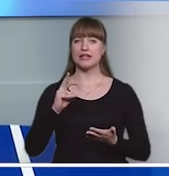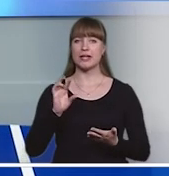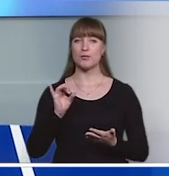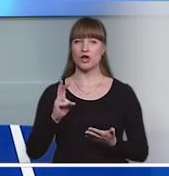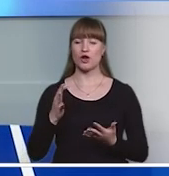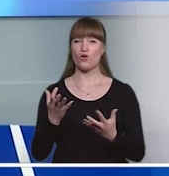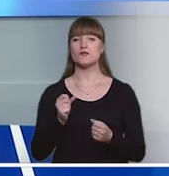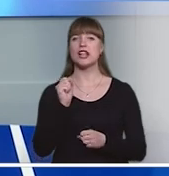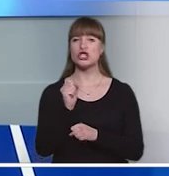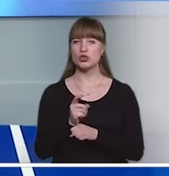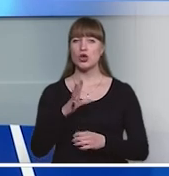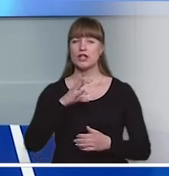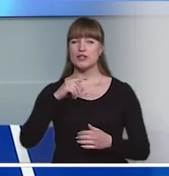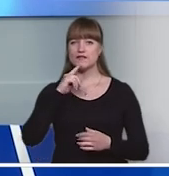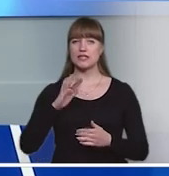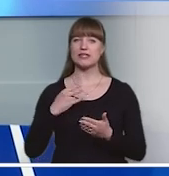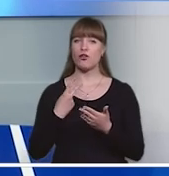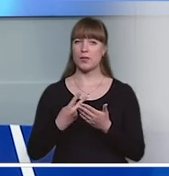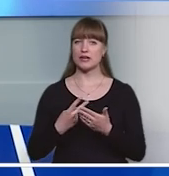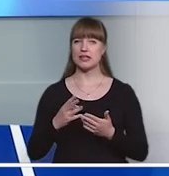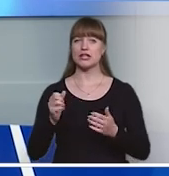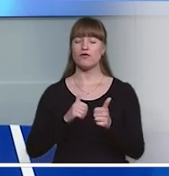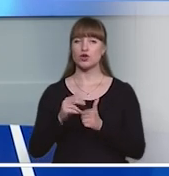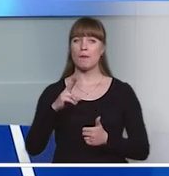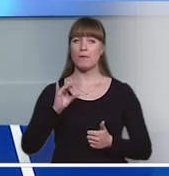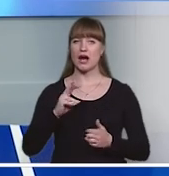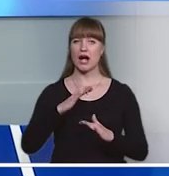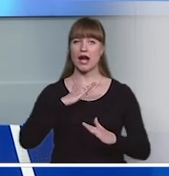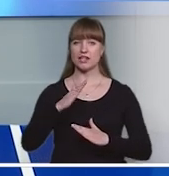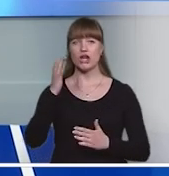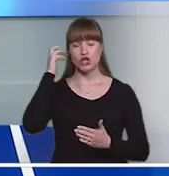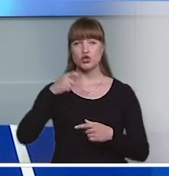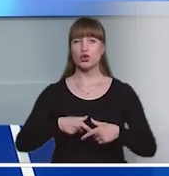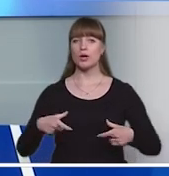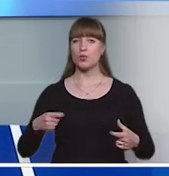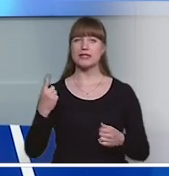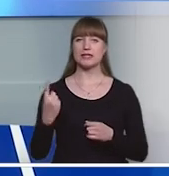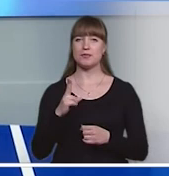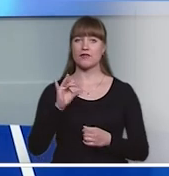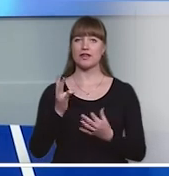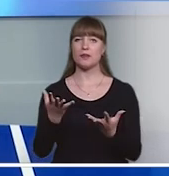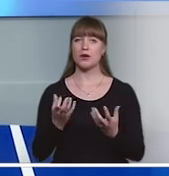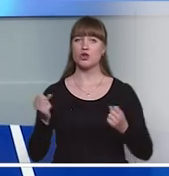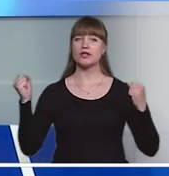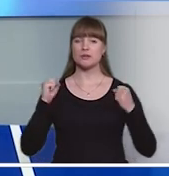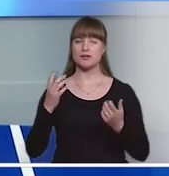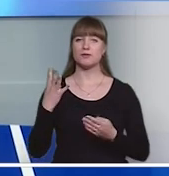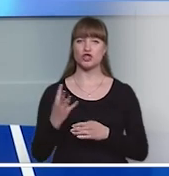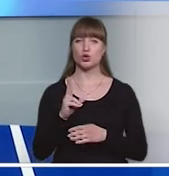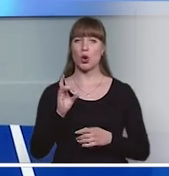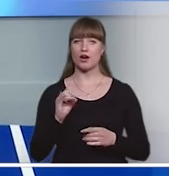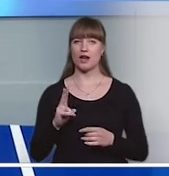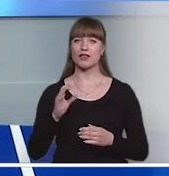Таганрожец Сергей Бурлаков взял золото всероссийского показательного турнира по пара-карате. Черный пояс и первый дан получил спортсмен